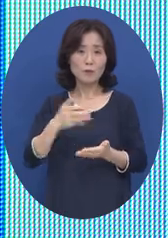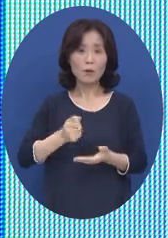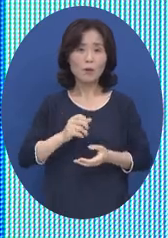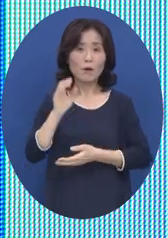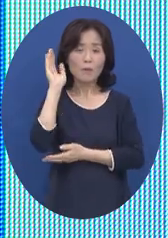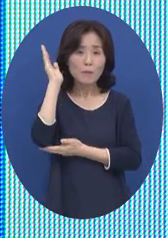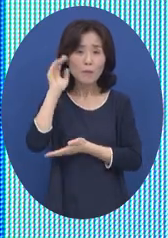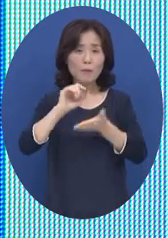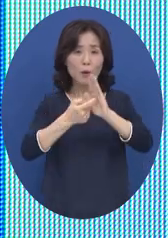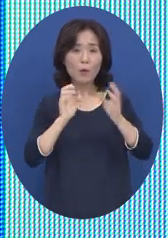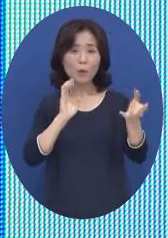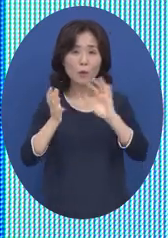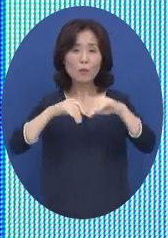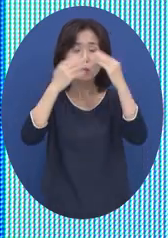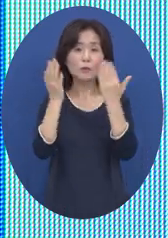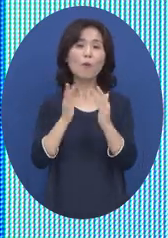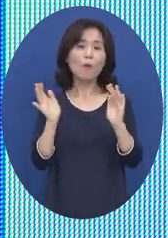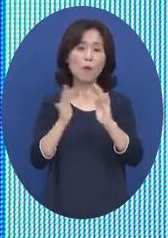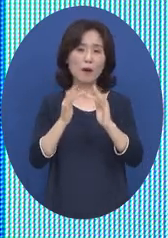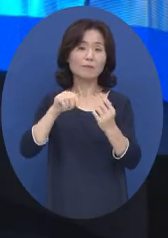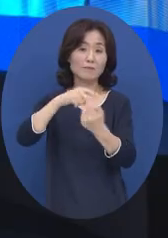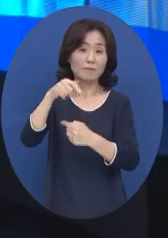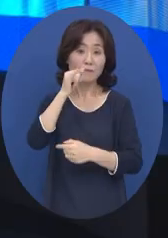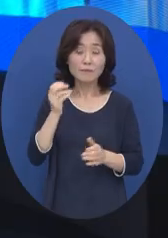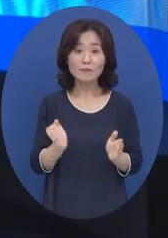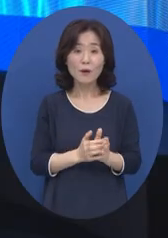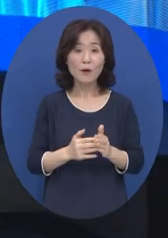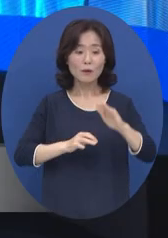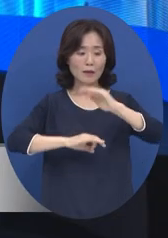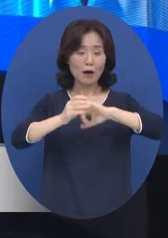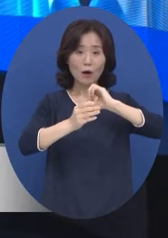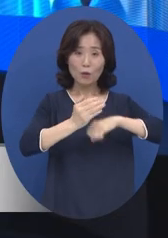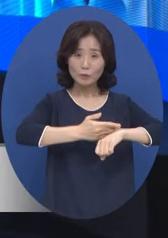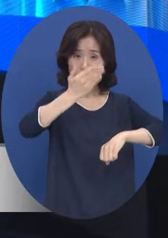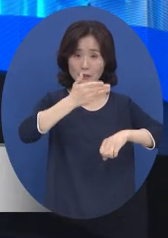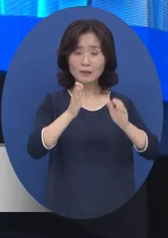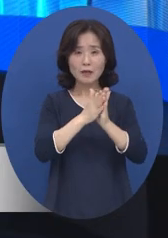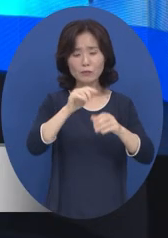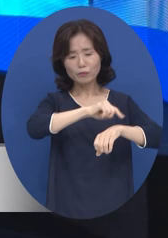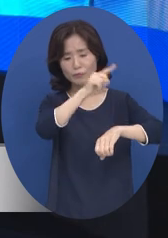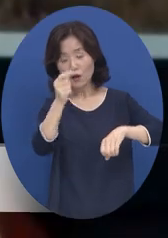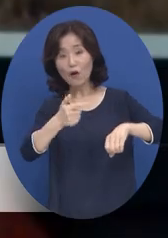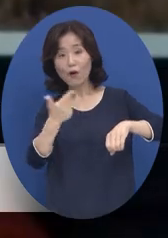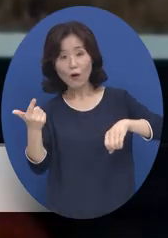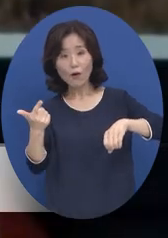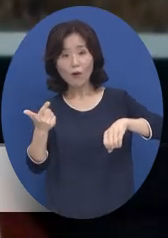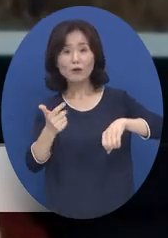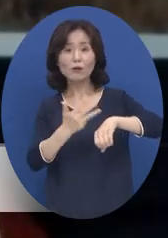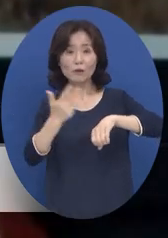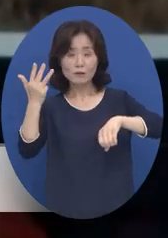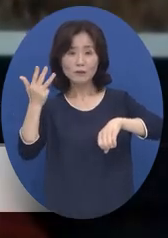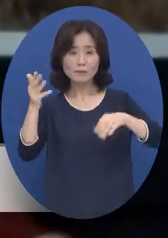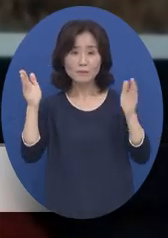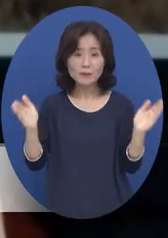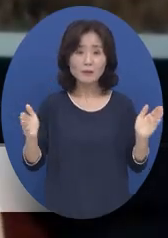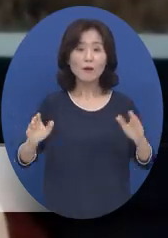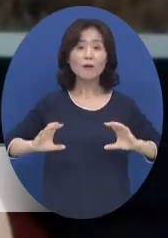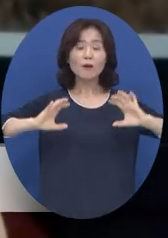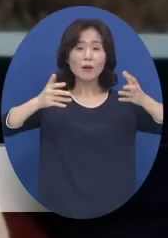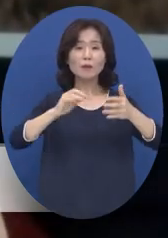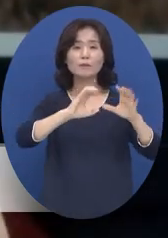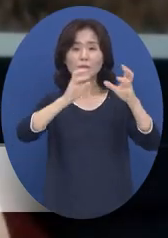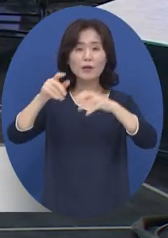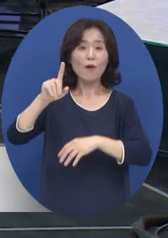까지 모두 온 라인으로 진행됐습니다 오전 9시에 시작하여 오후 8시가 넘는 시간까지 전세계